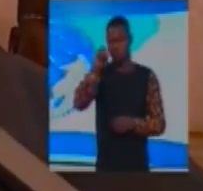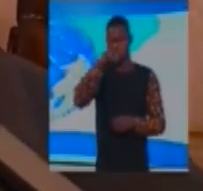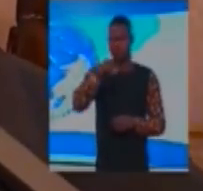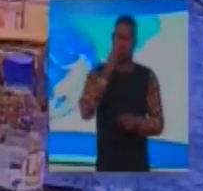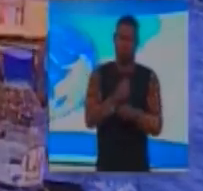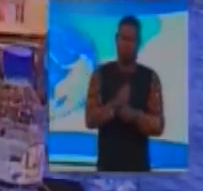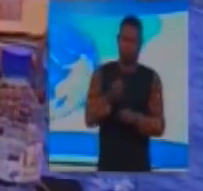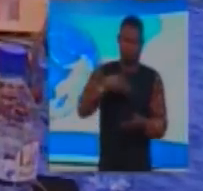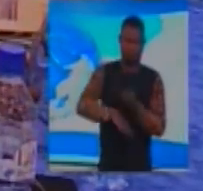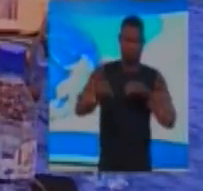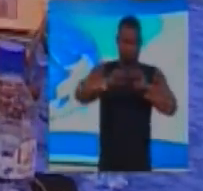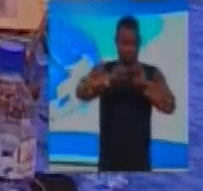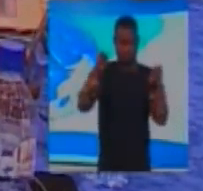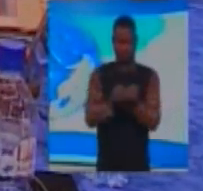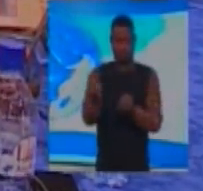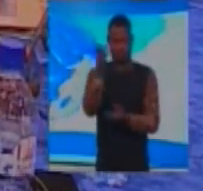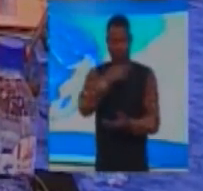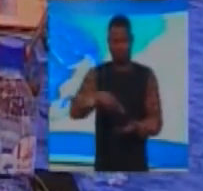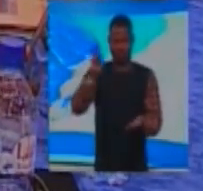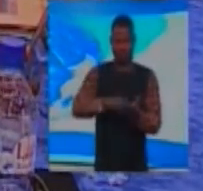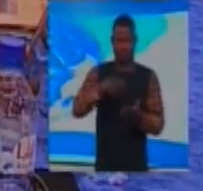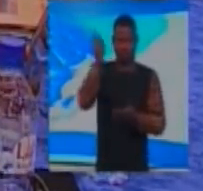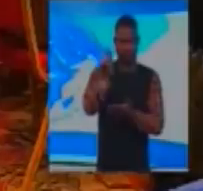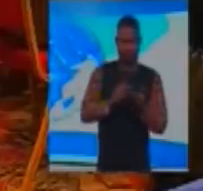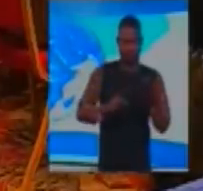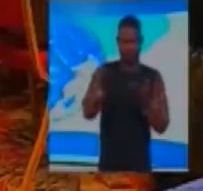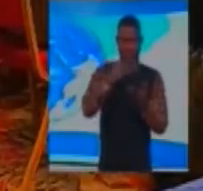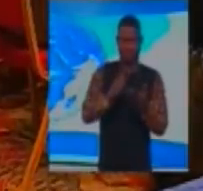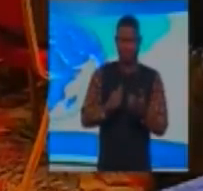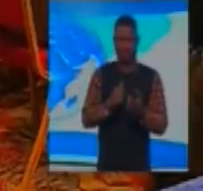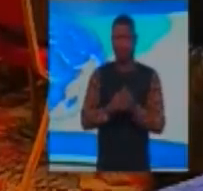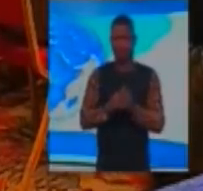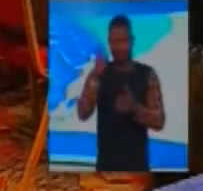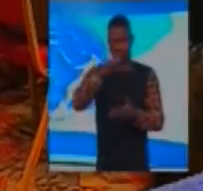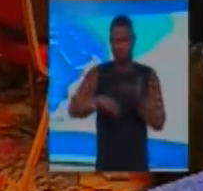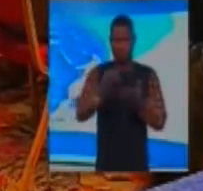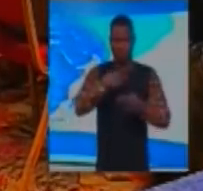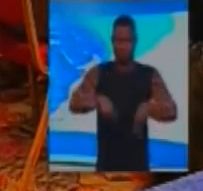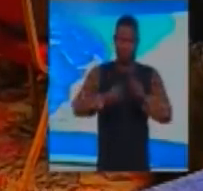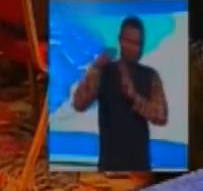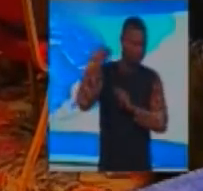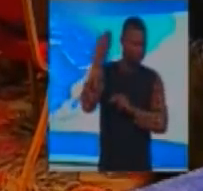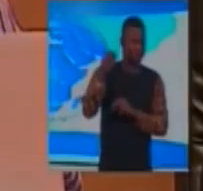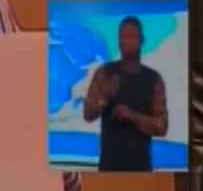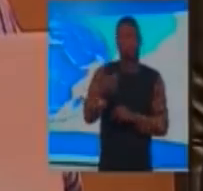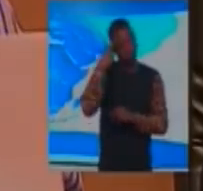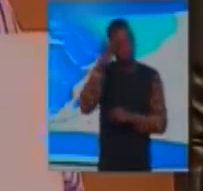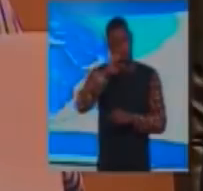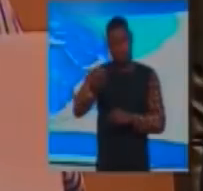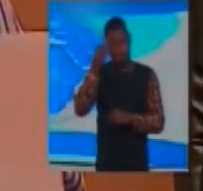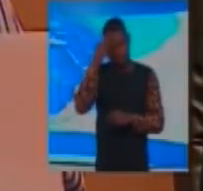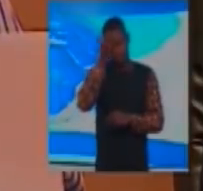travaille dans ce secteur. La validation du plan d'action des sous-secteurs semences et engrais permettra, selon le ministre en charge